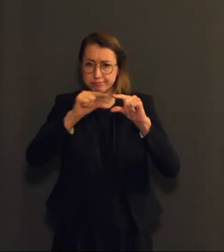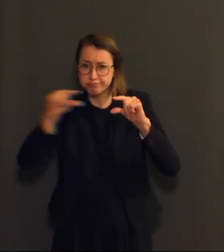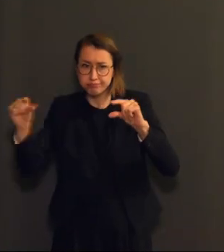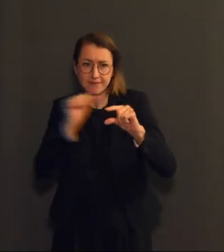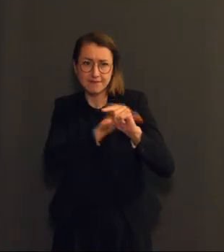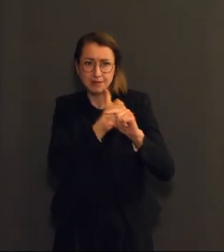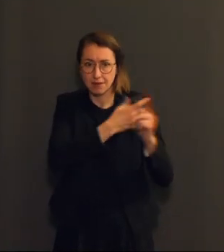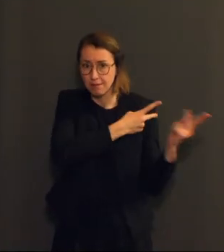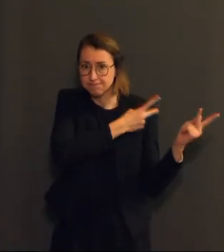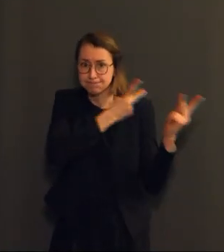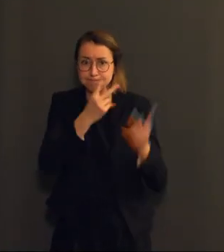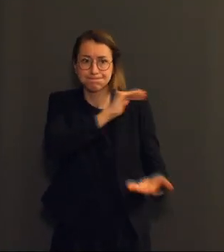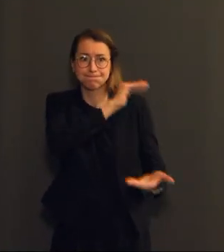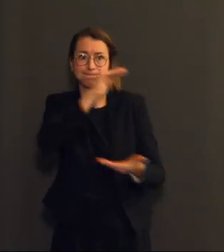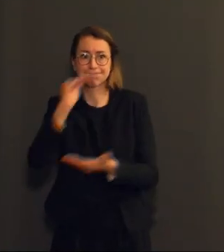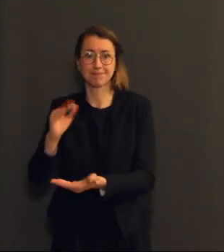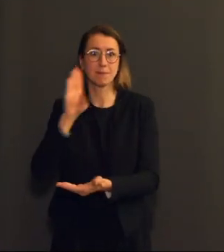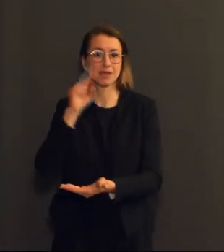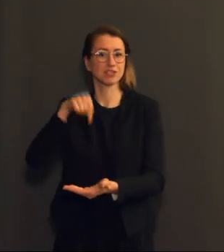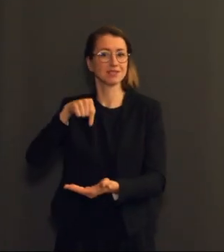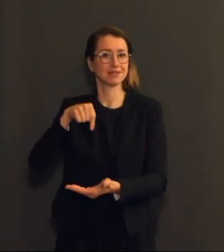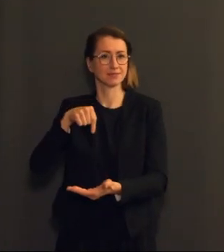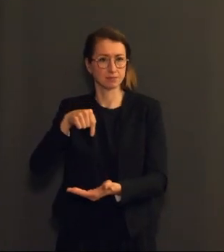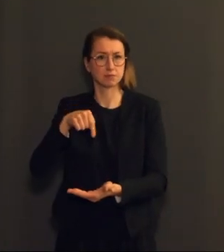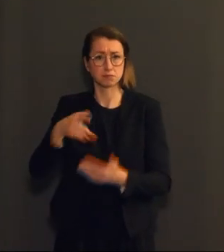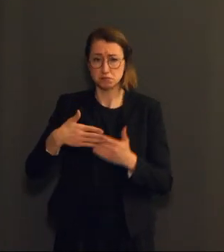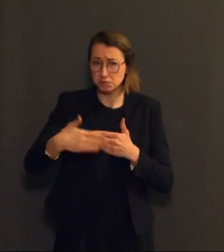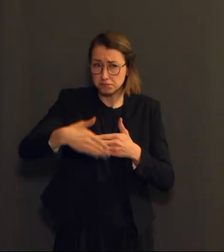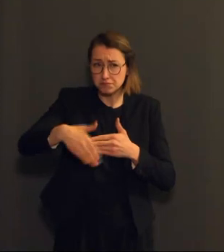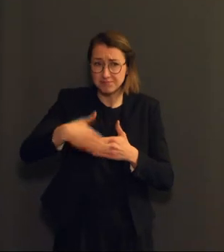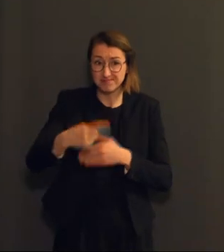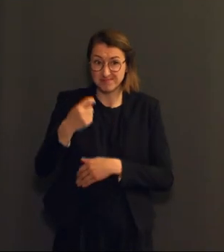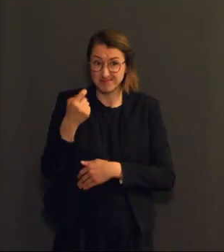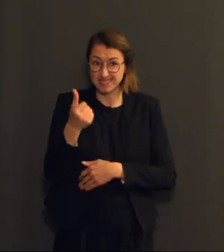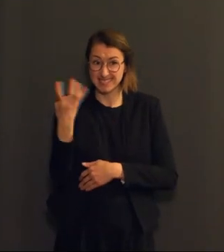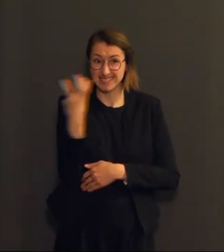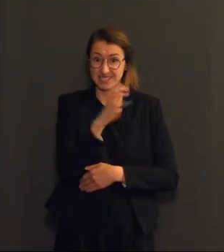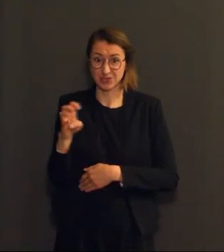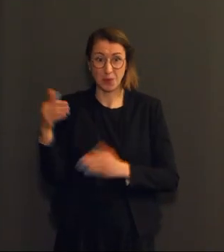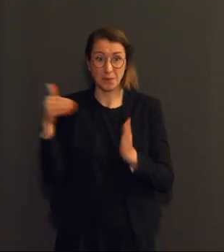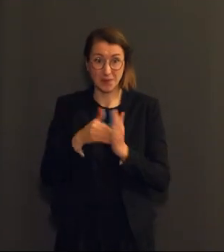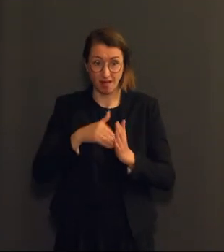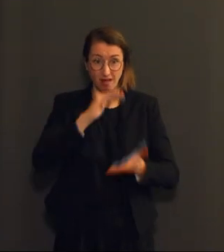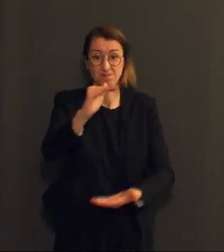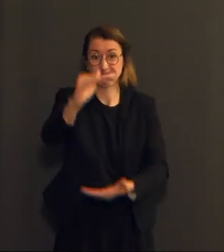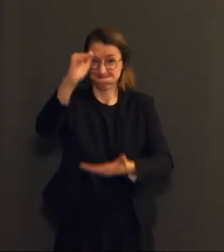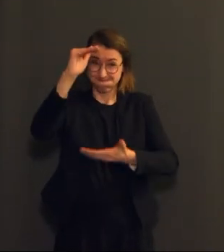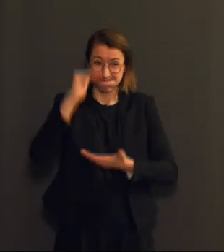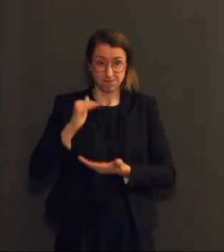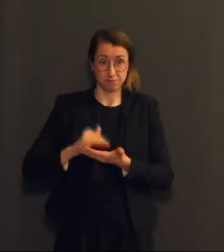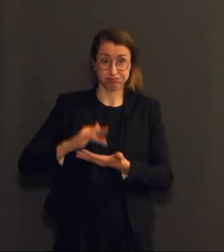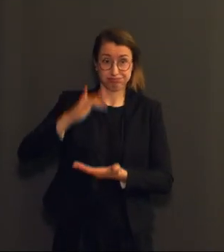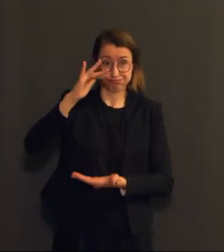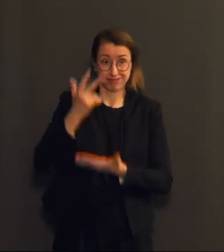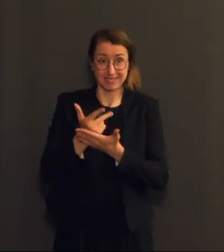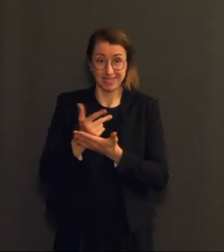Cette semaine-ci, près de 400 000 vaccins seront réceptionnés. La semaine prochaine,